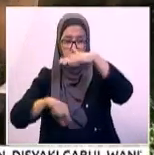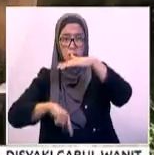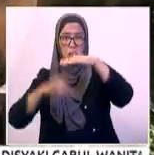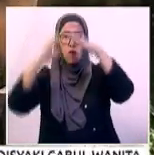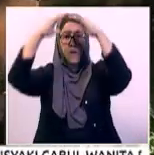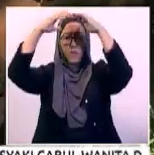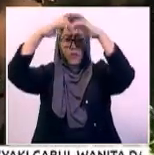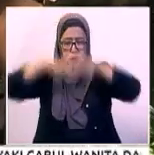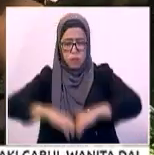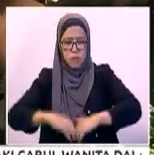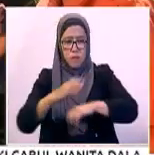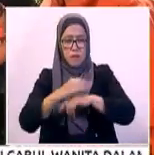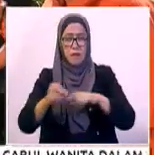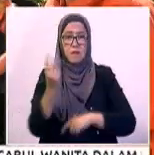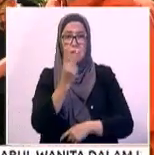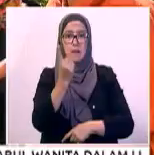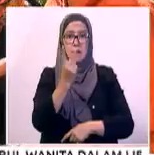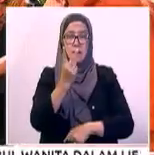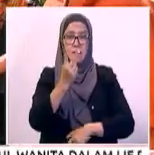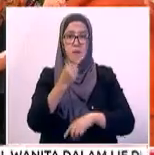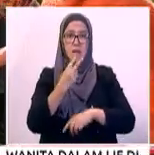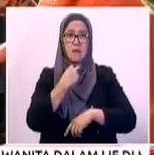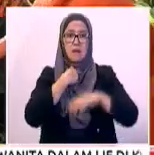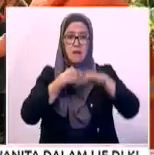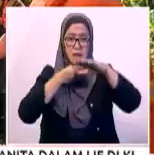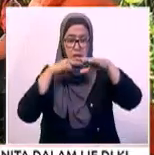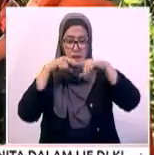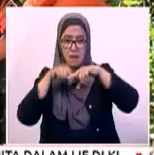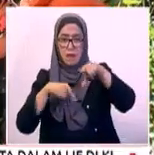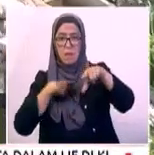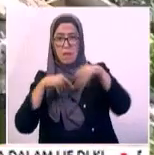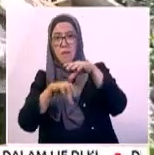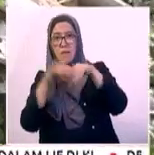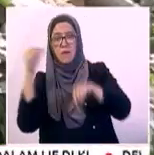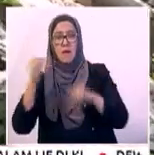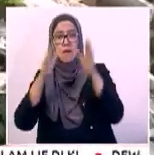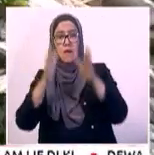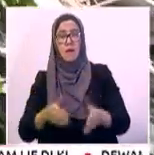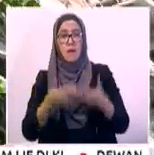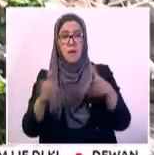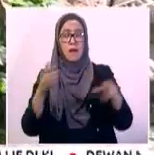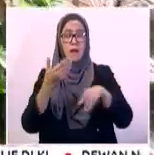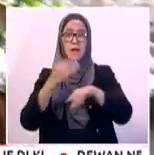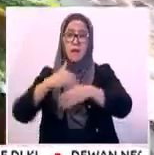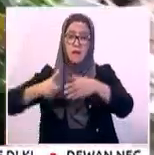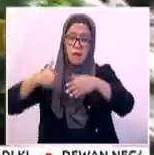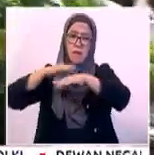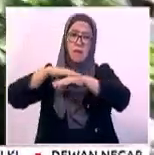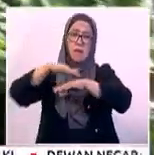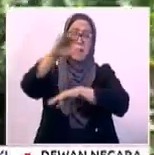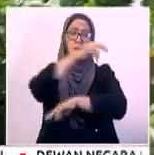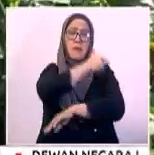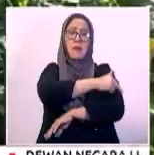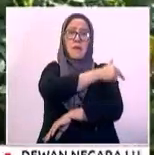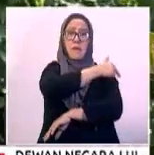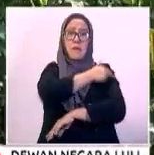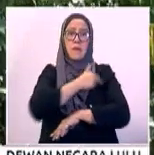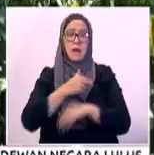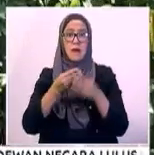terperangkap berjaya dikeluarkan orang awam sebelum dihantar ke Hospital Lati Pasir Mas untuk rawatan lanjut.